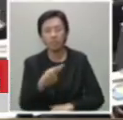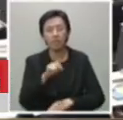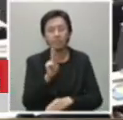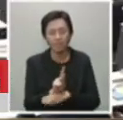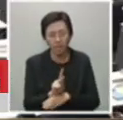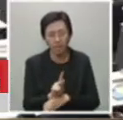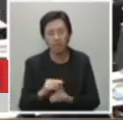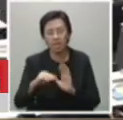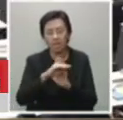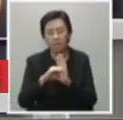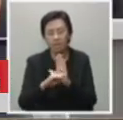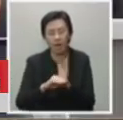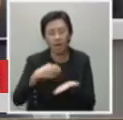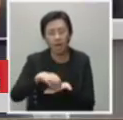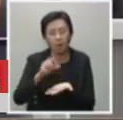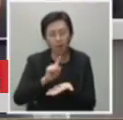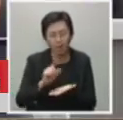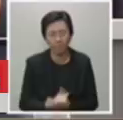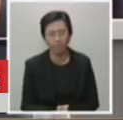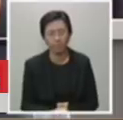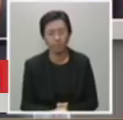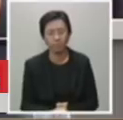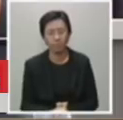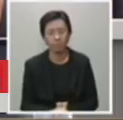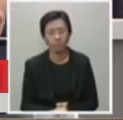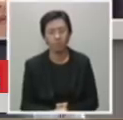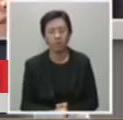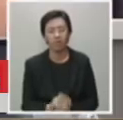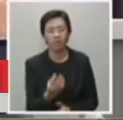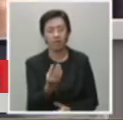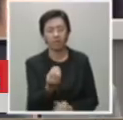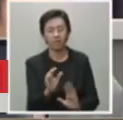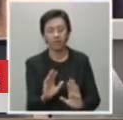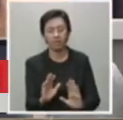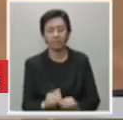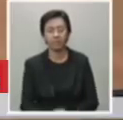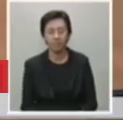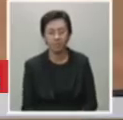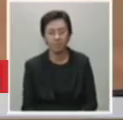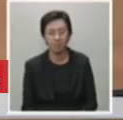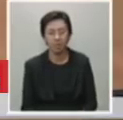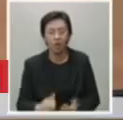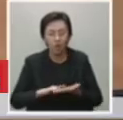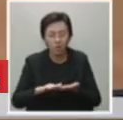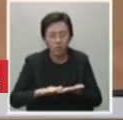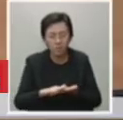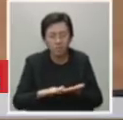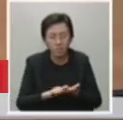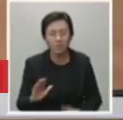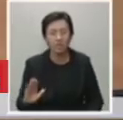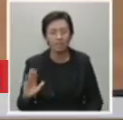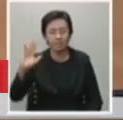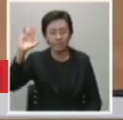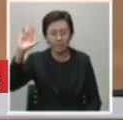อ้างกันมาตลอดก็คือเรื่องต่าง ท่านเจริญยุครับขออภัยนะครับมีท่